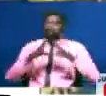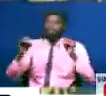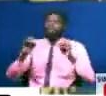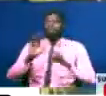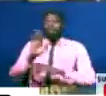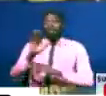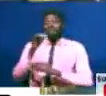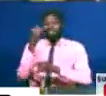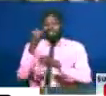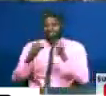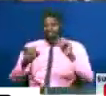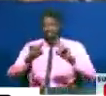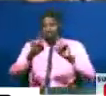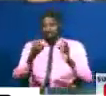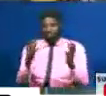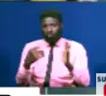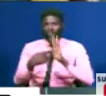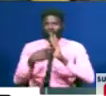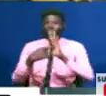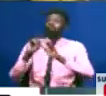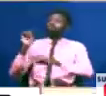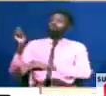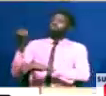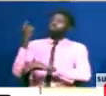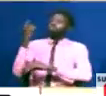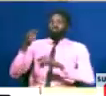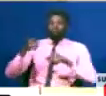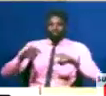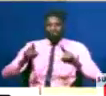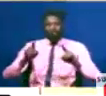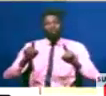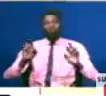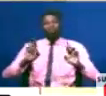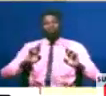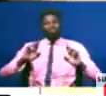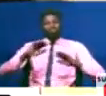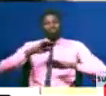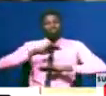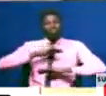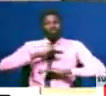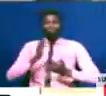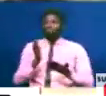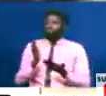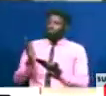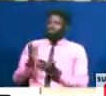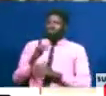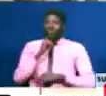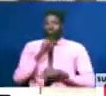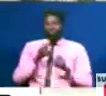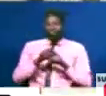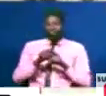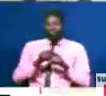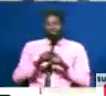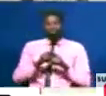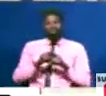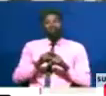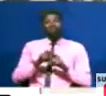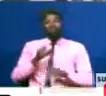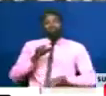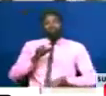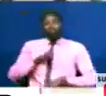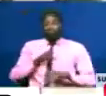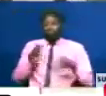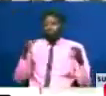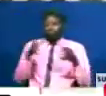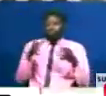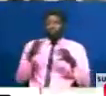kudhihirisha kwa viongozi wa taifa kwamba hakika wanatosha mboga. Vijana hawa wa kike na wa kiume wamekuwa wakipokea mafunzo kwa muda wa miezi 6